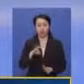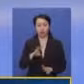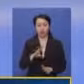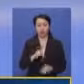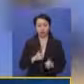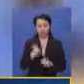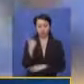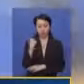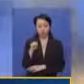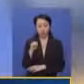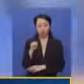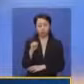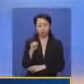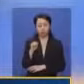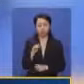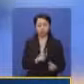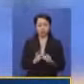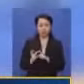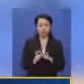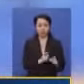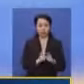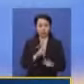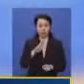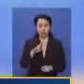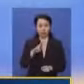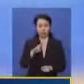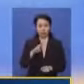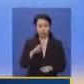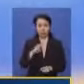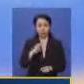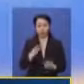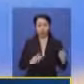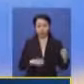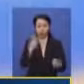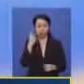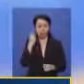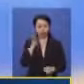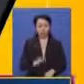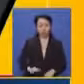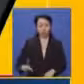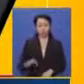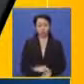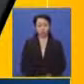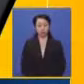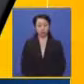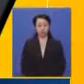явным преимуществом одержал победу над борцами из Восточной, Кызылординской, Туркестанской, Алматинской областей.